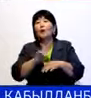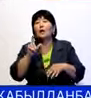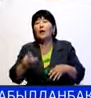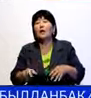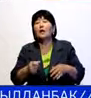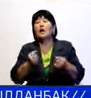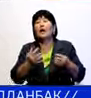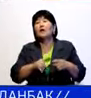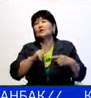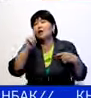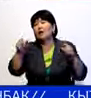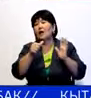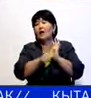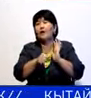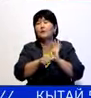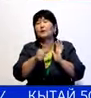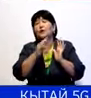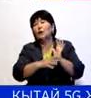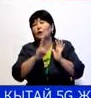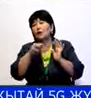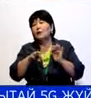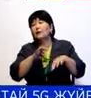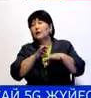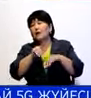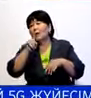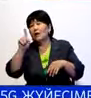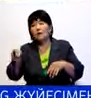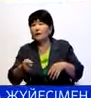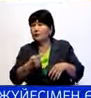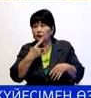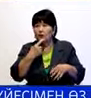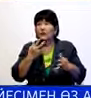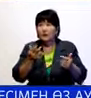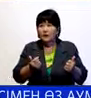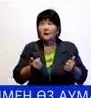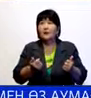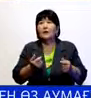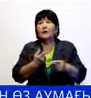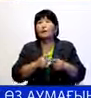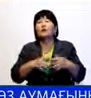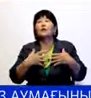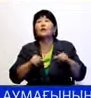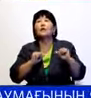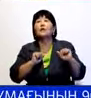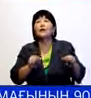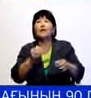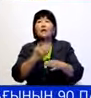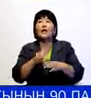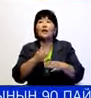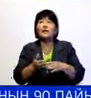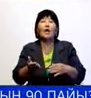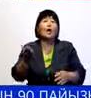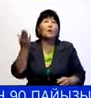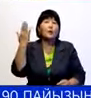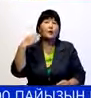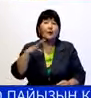қанша 60 км 90 км жерге аяқ астынан апару ол қиын. Бұл денсаулық сақтау саласының бұрыннан бері